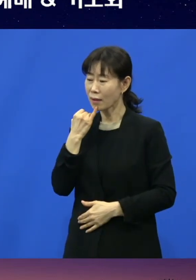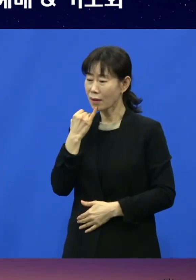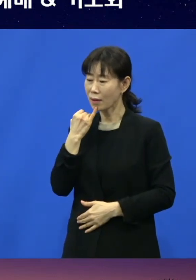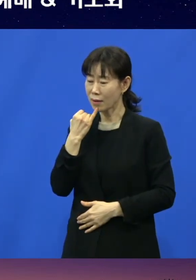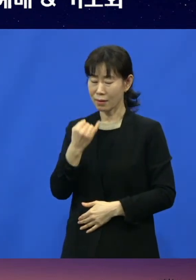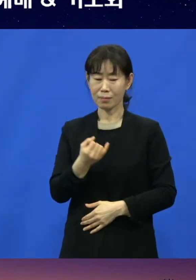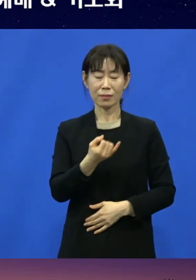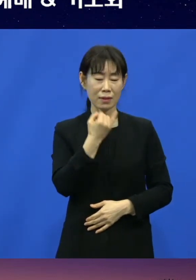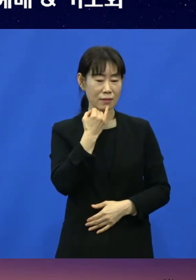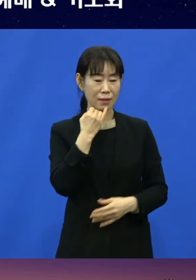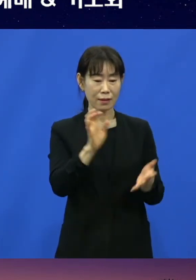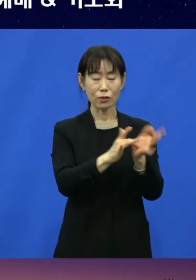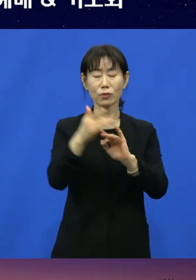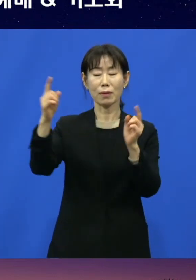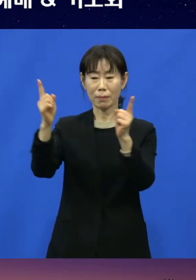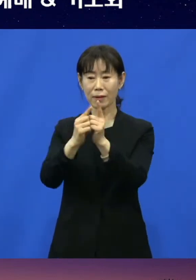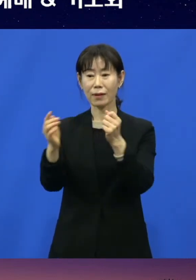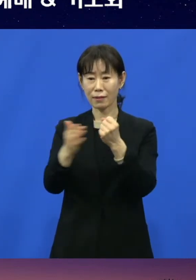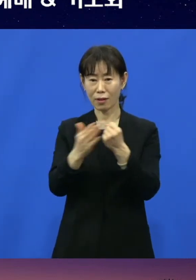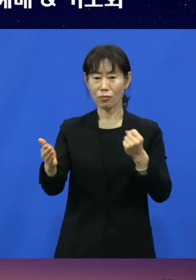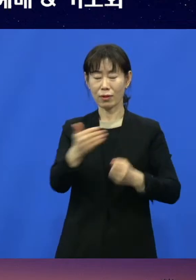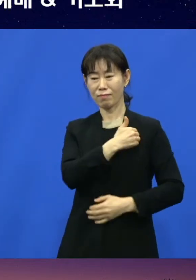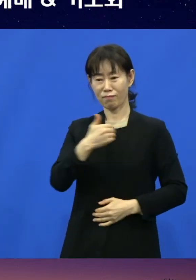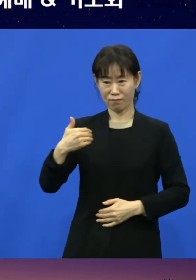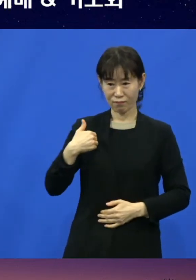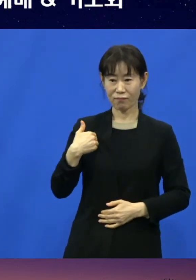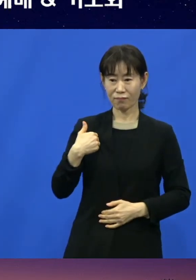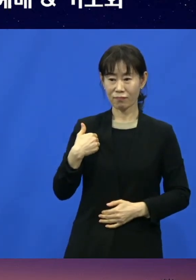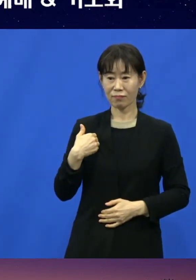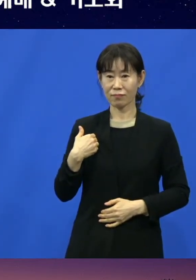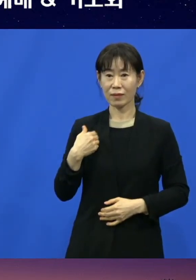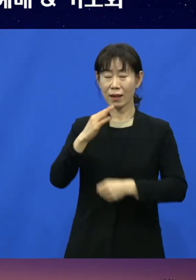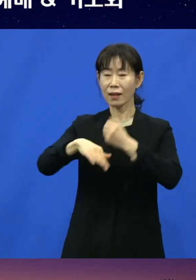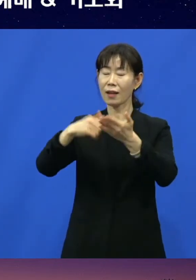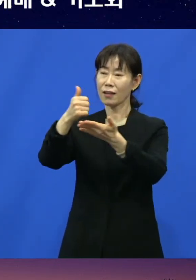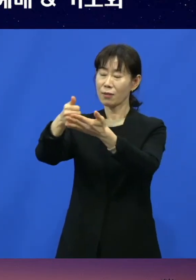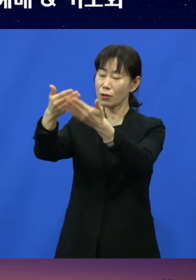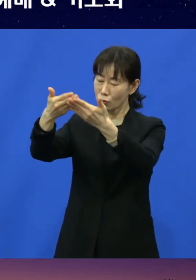하나님이 보여주신 이 보화가, 하나님이 우리에게 주신 보화가 너무도 큰 것이기 때문에.